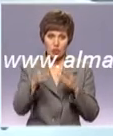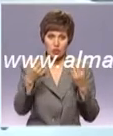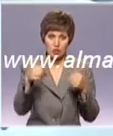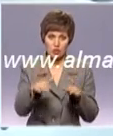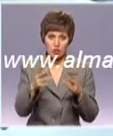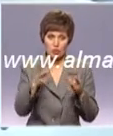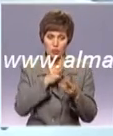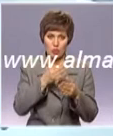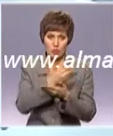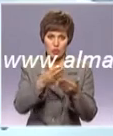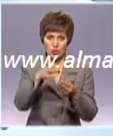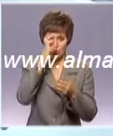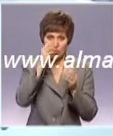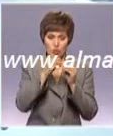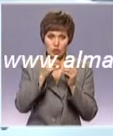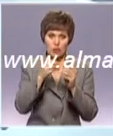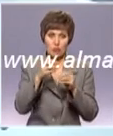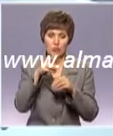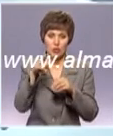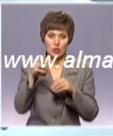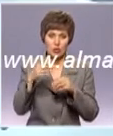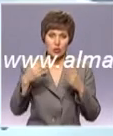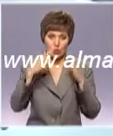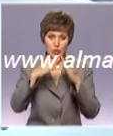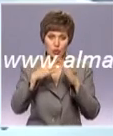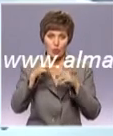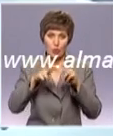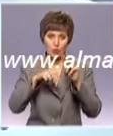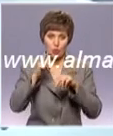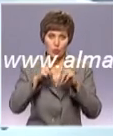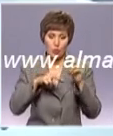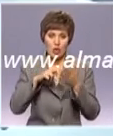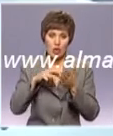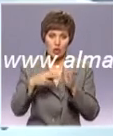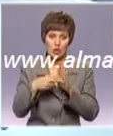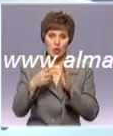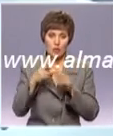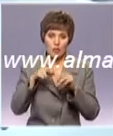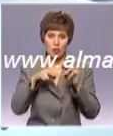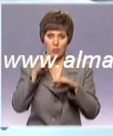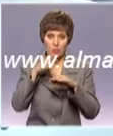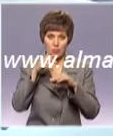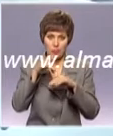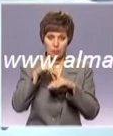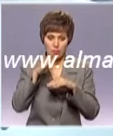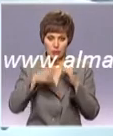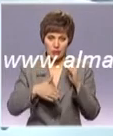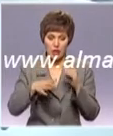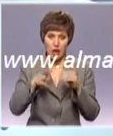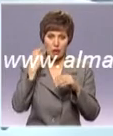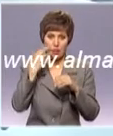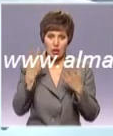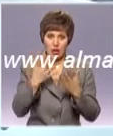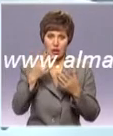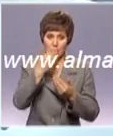Демек, елімізде 10 миллион шаршы метр тұрғын үй құрылысы салынып бітеді. Сонда соның қаншасы Алматыға тиесілі